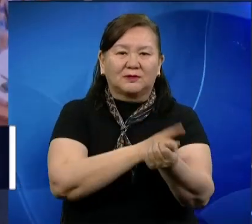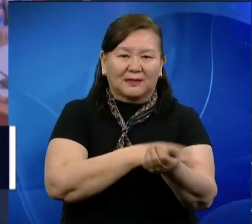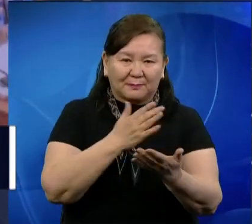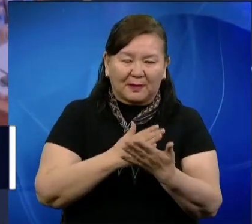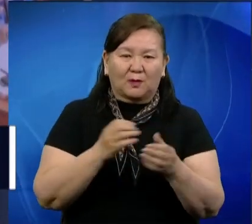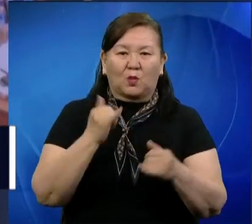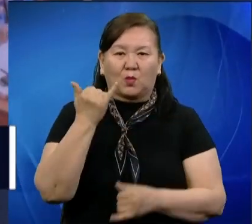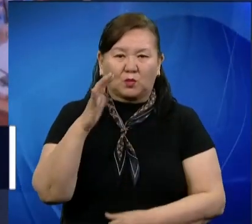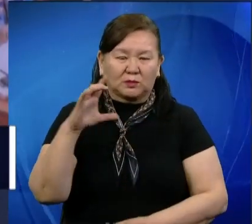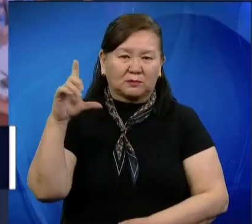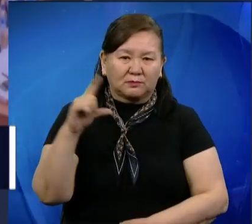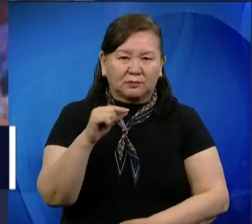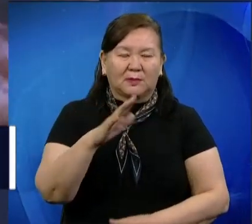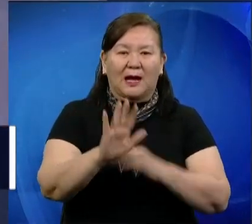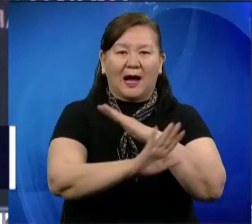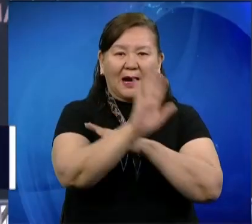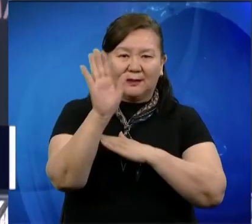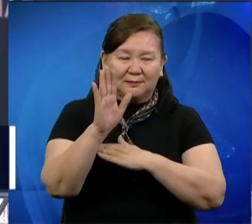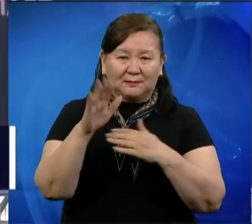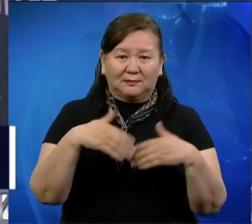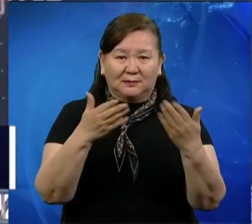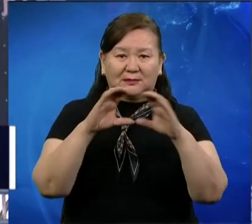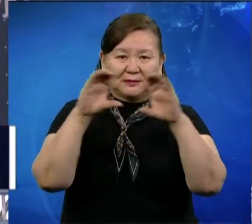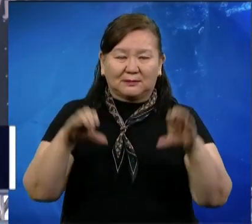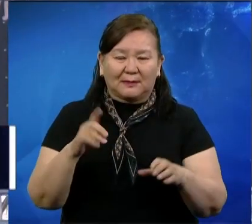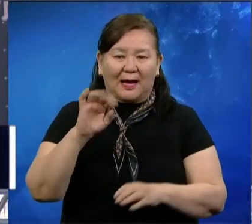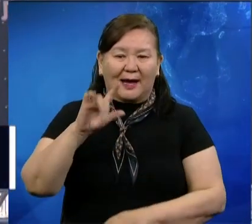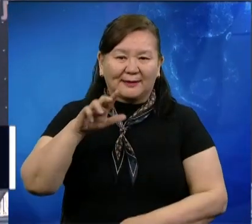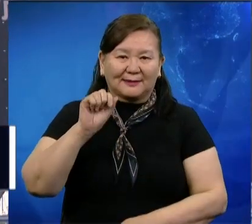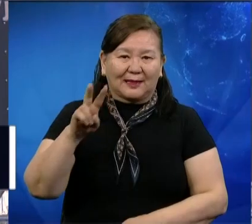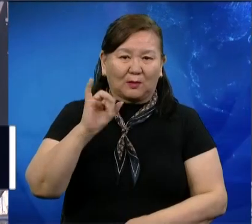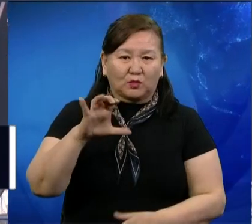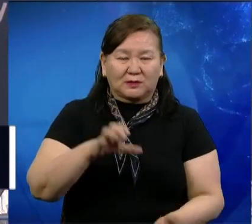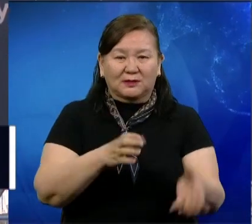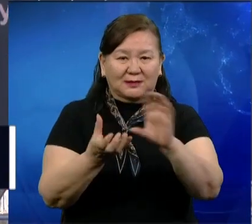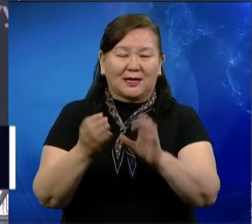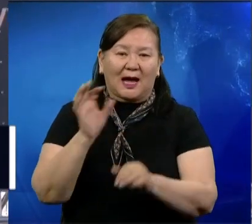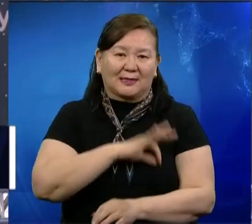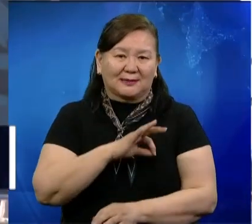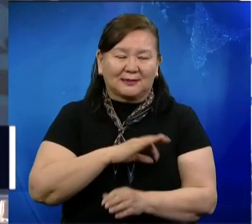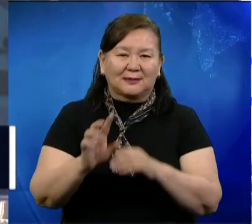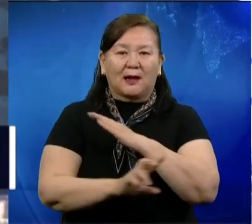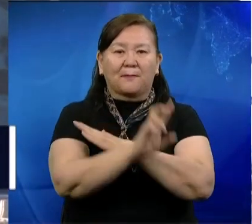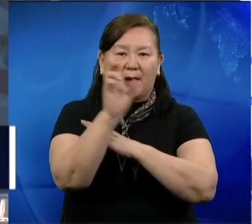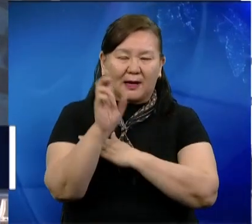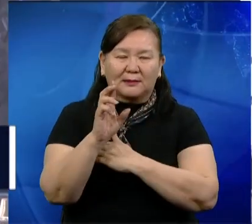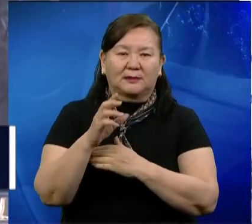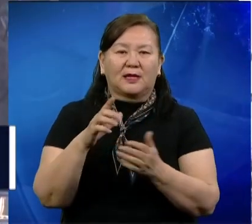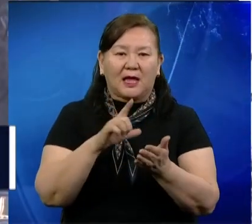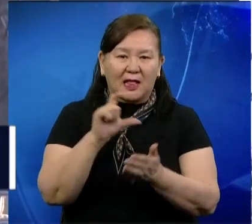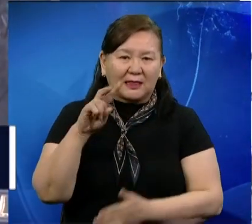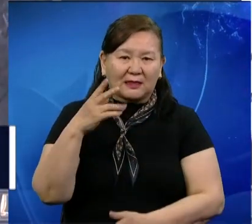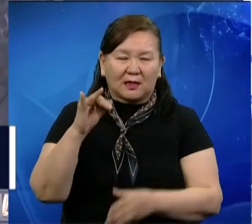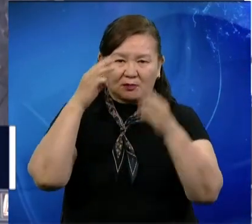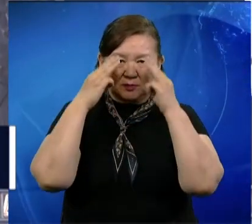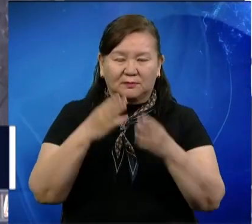усны хэрэглээг бууруулсан агаарын хүргэлтийн систем, хаягдал усаа буцаан ашиглах технологи бүхий байгаль орчинд ээлтэй шийдэлтэй байна. Тус